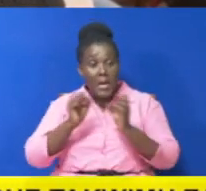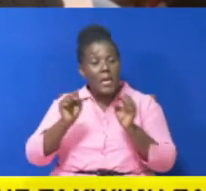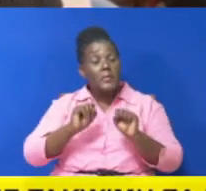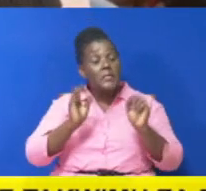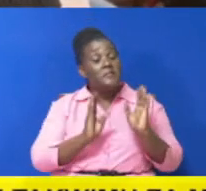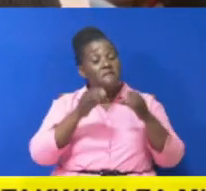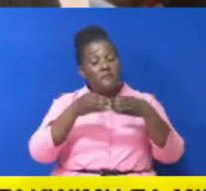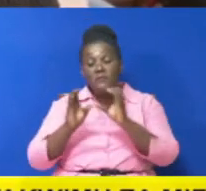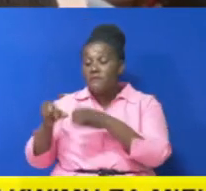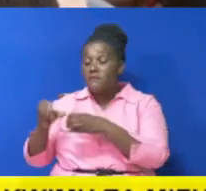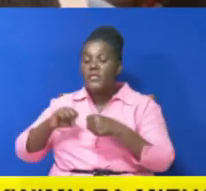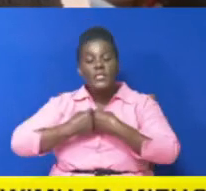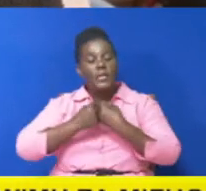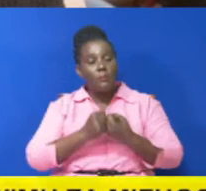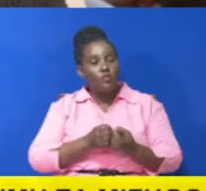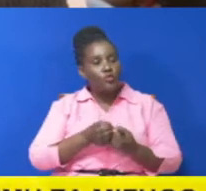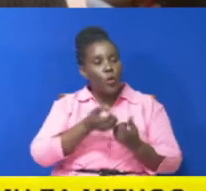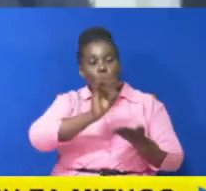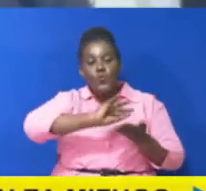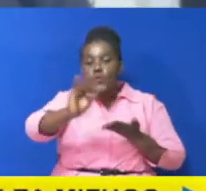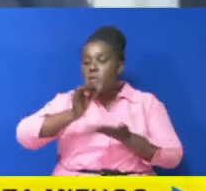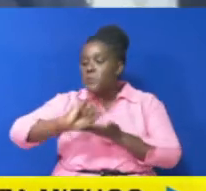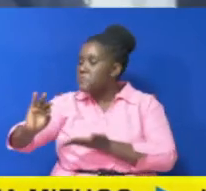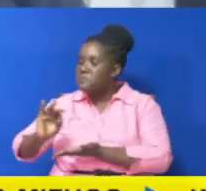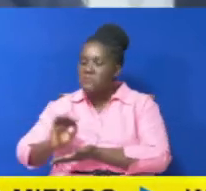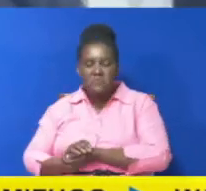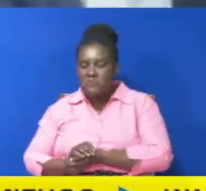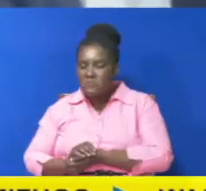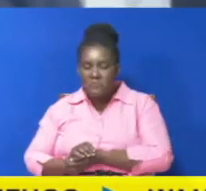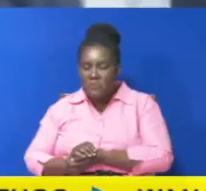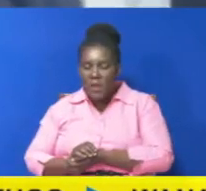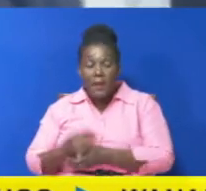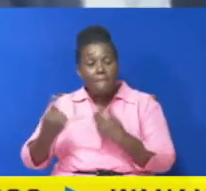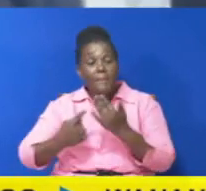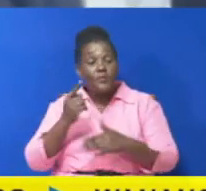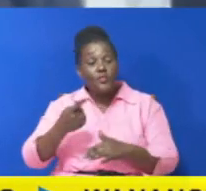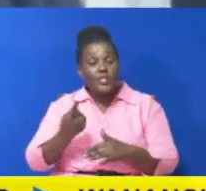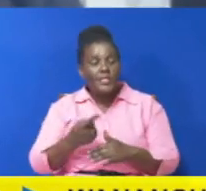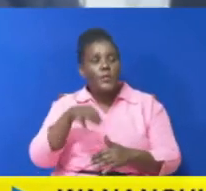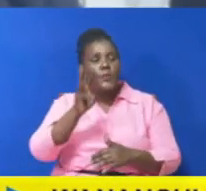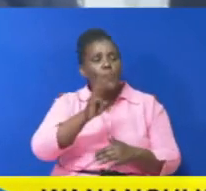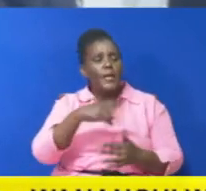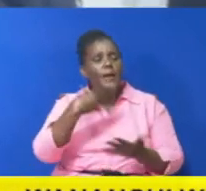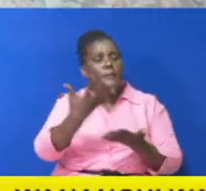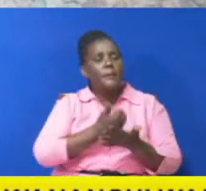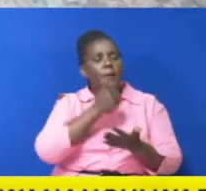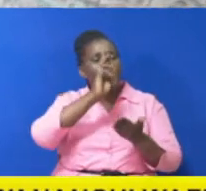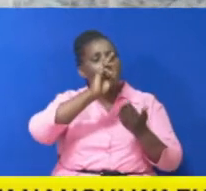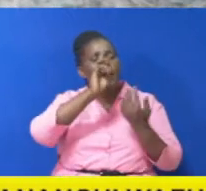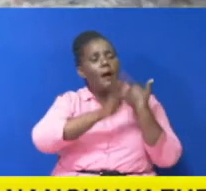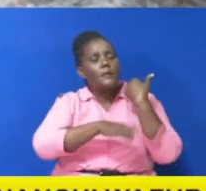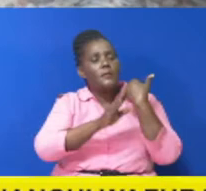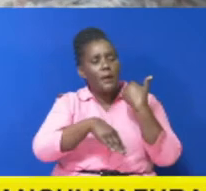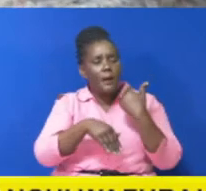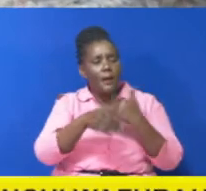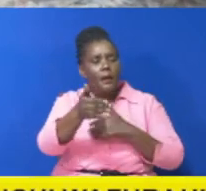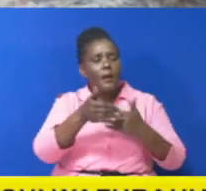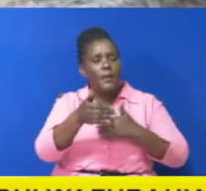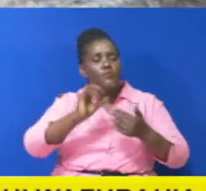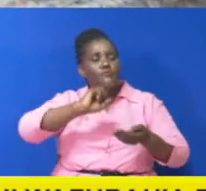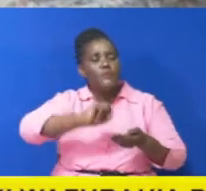baadhi ya vikundi kushindwa kufanya marejesho, hatua ambayo imeingiza halmashauri hiyo kupata hasara ya zaidi ya shilingi